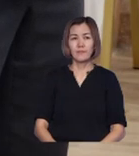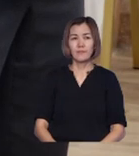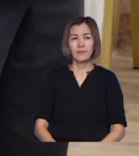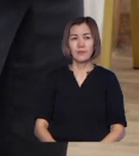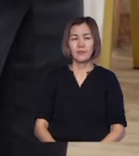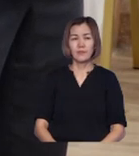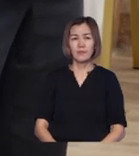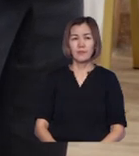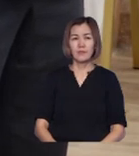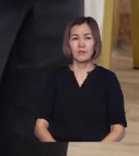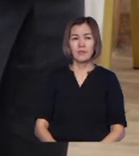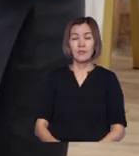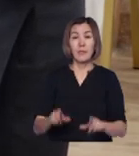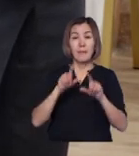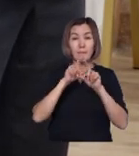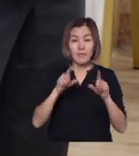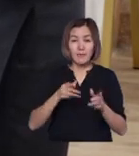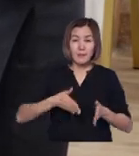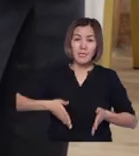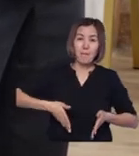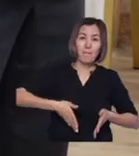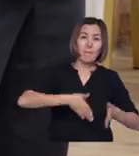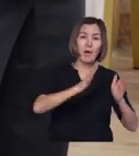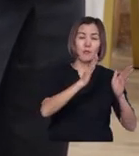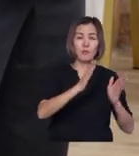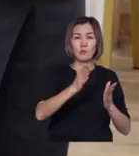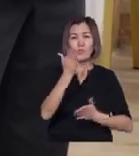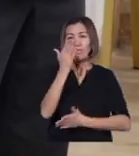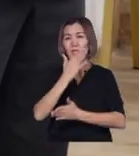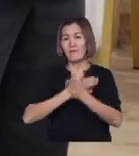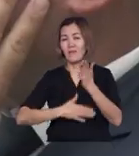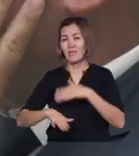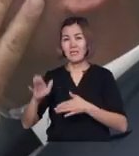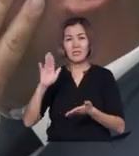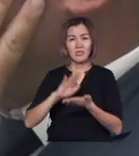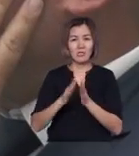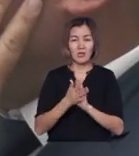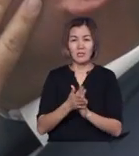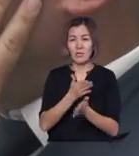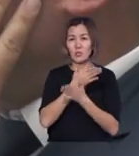шектеу жандарын пандусы біздің аудан бөлімінде сәйкес емес.